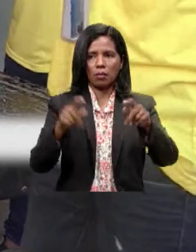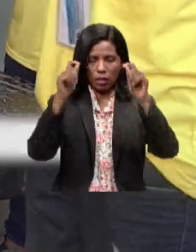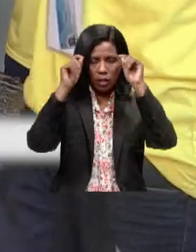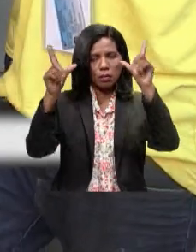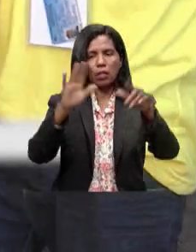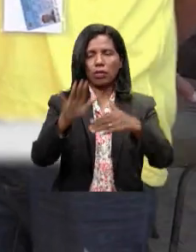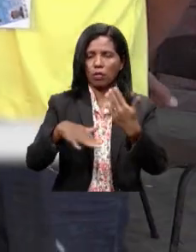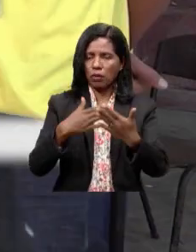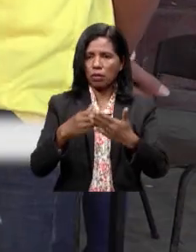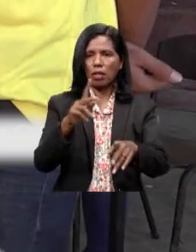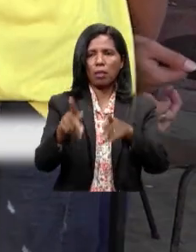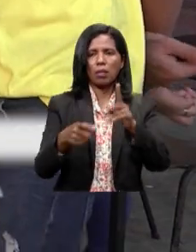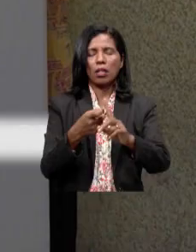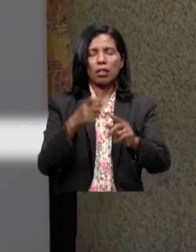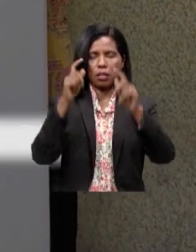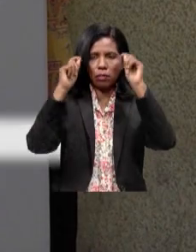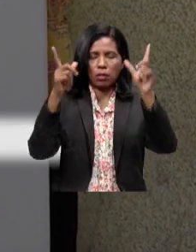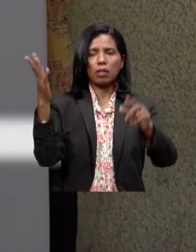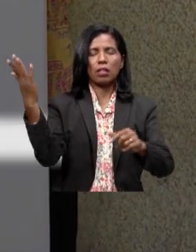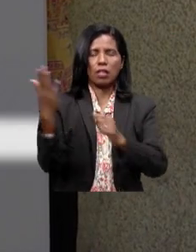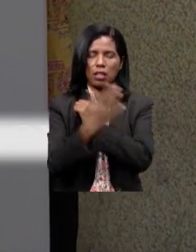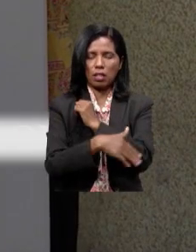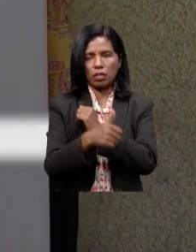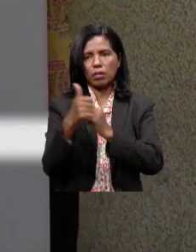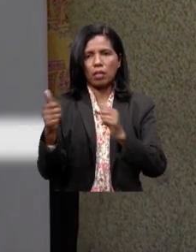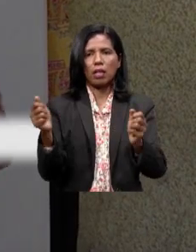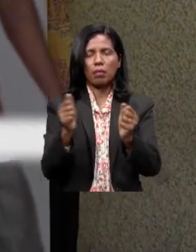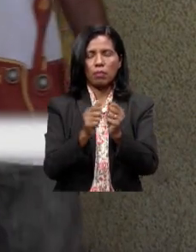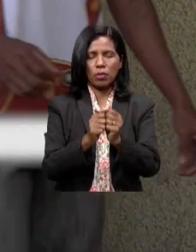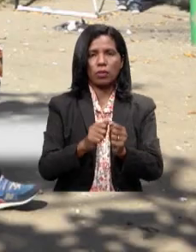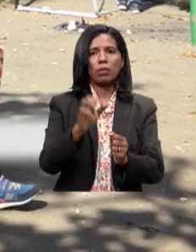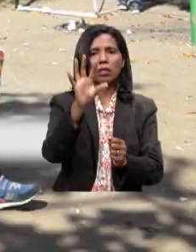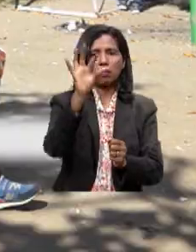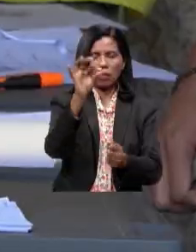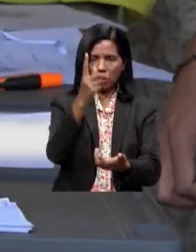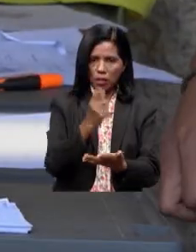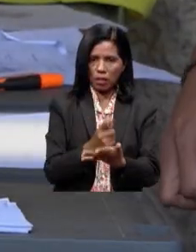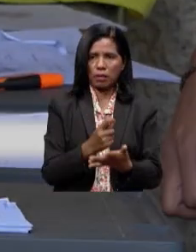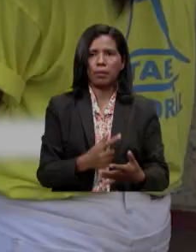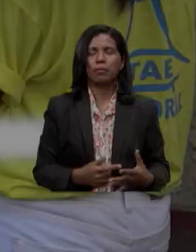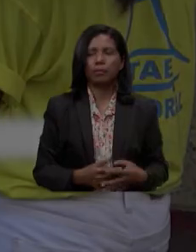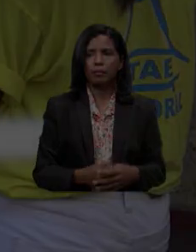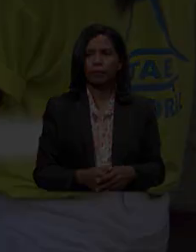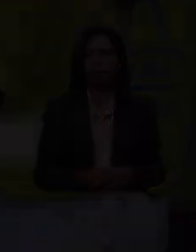Larantomak nomosi dadaun timoruan iha diaspora besikri hungatusia. Emerenciana Martins, Titus Silva, GMN.